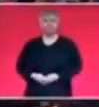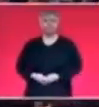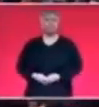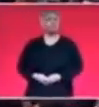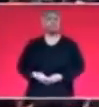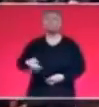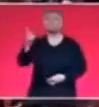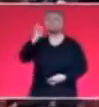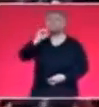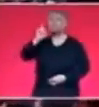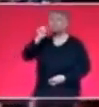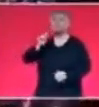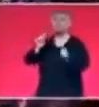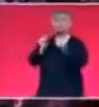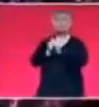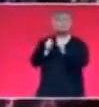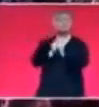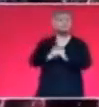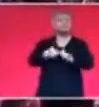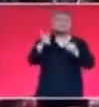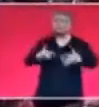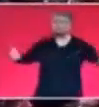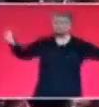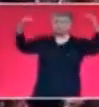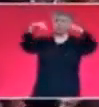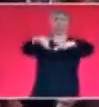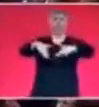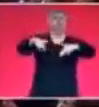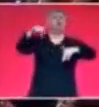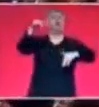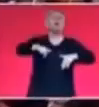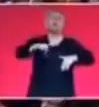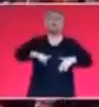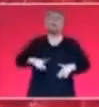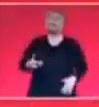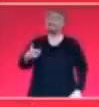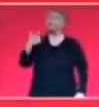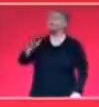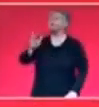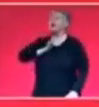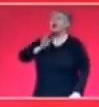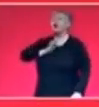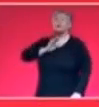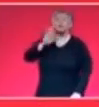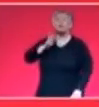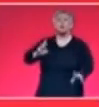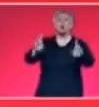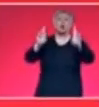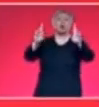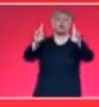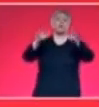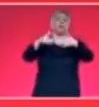Φίλες και φίλοι, σήμερα σε αυτή την αίθουσα είναι συγκεντρωμένος ο κόσμος της ελπίδας.